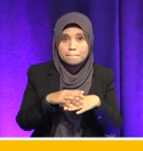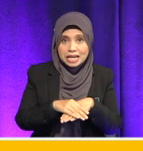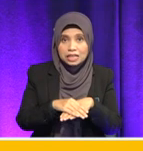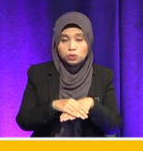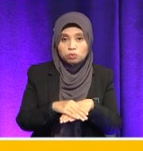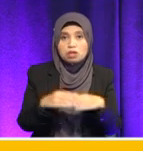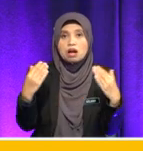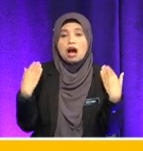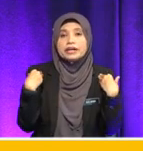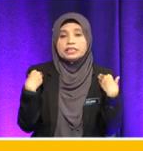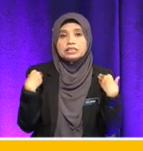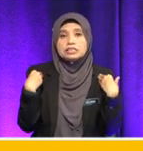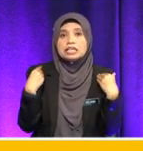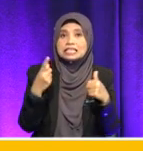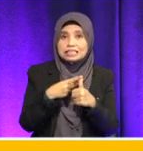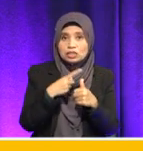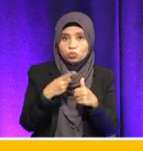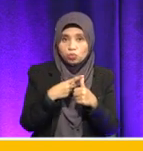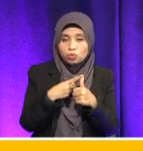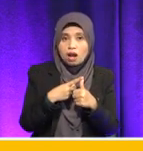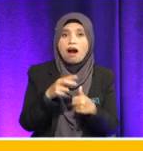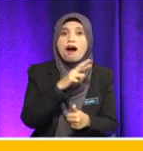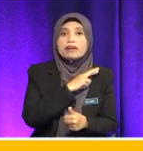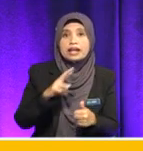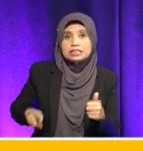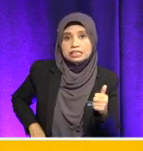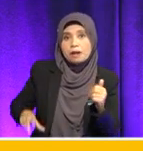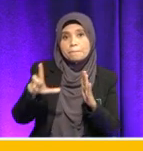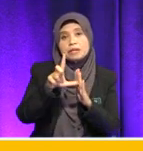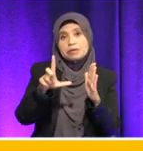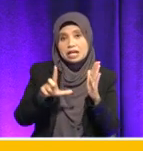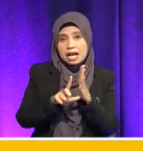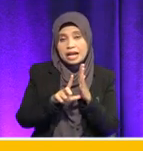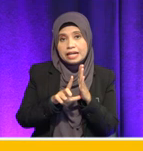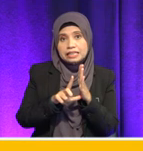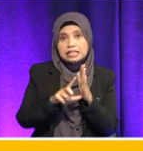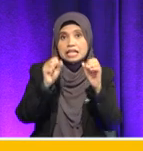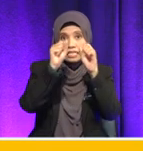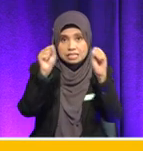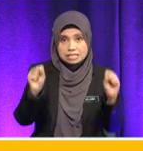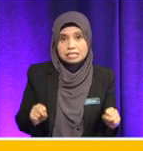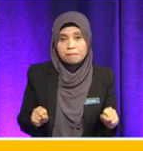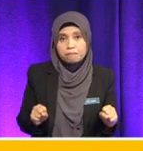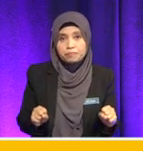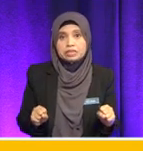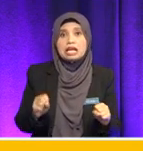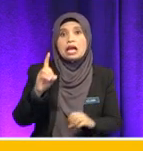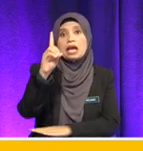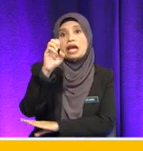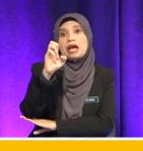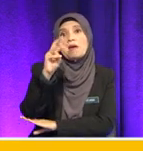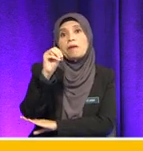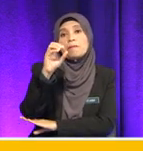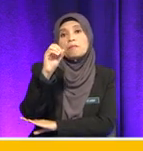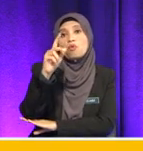mengandung beberapa pekarangan seperti pengamalan Raja berpelumpagaan sistem demokrasi berpaling kewarganegaraan kedudukan istimewa